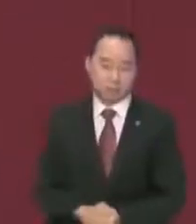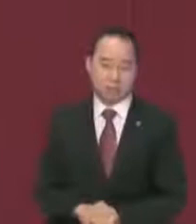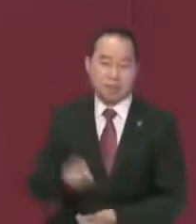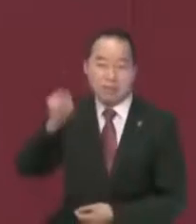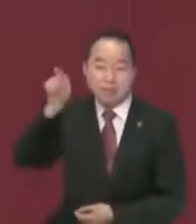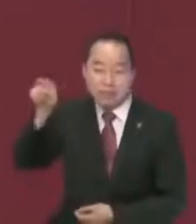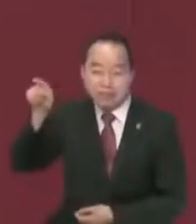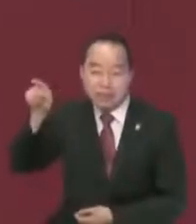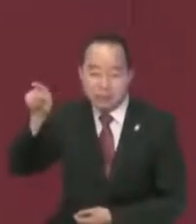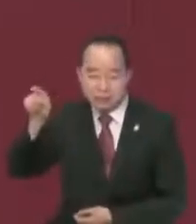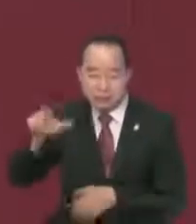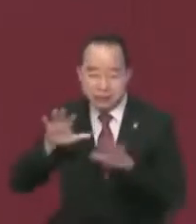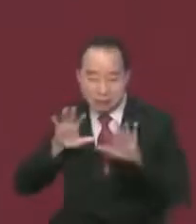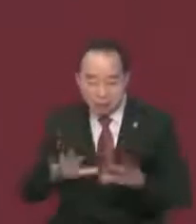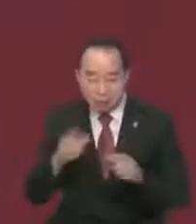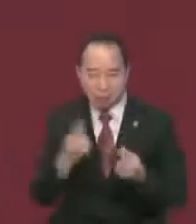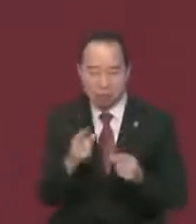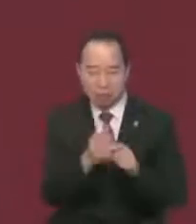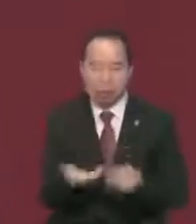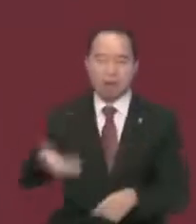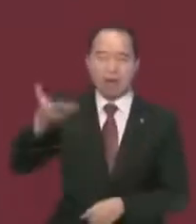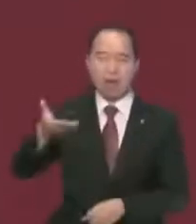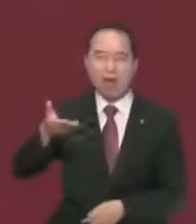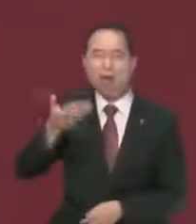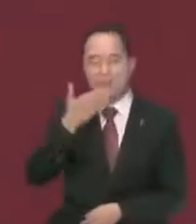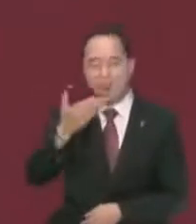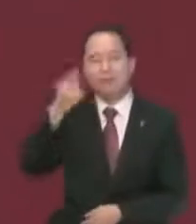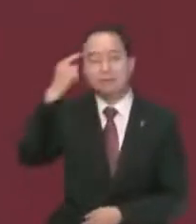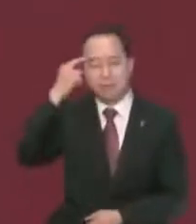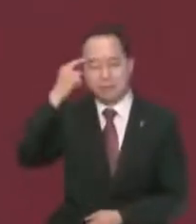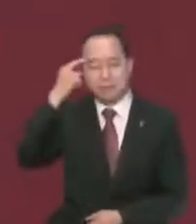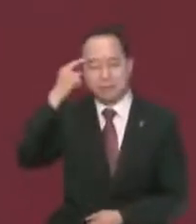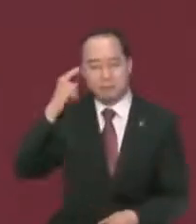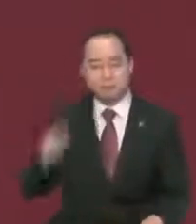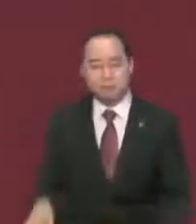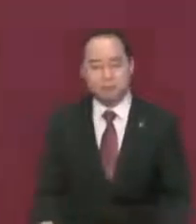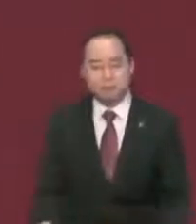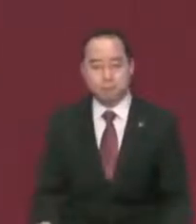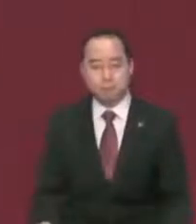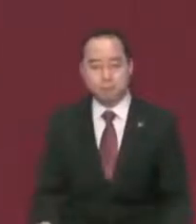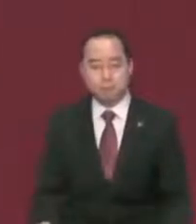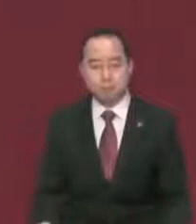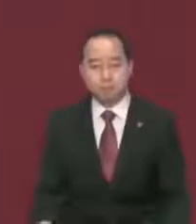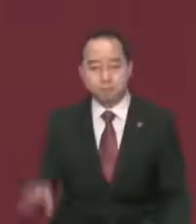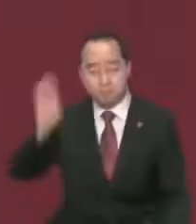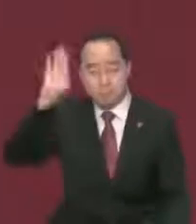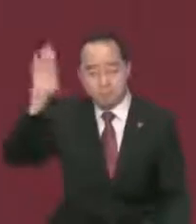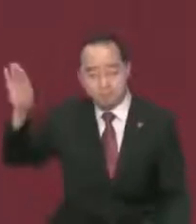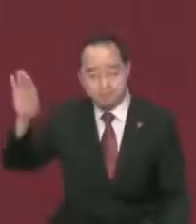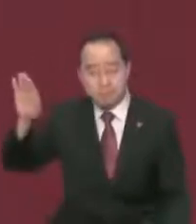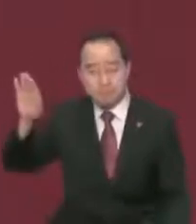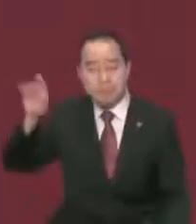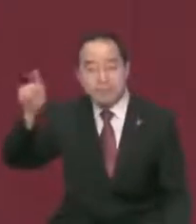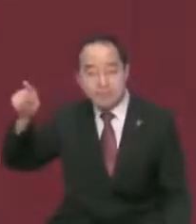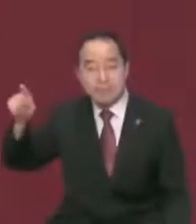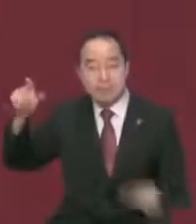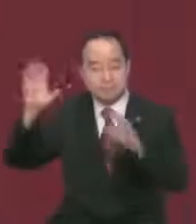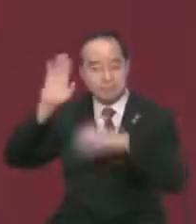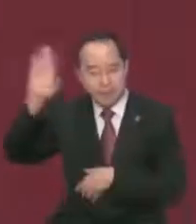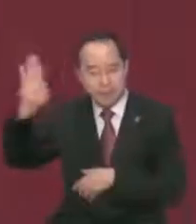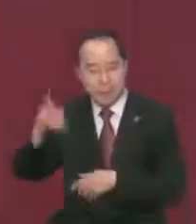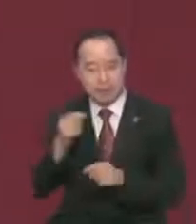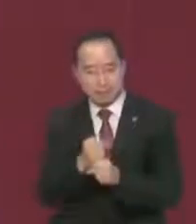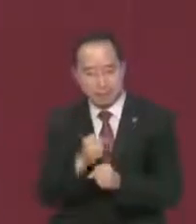미래가 지금보다 더 나은 세상이 되리라고 저는 확신합니다. 그런 미래를 만들겠습니다. 그 길로 함께